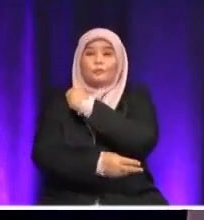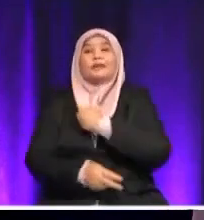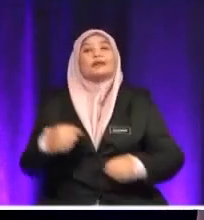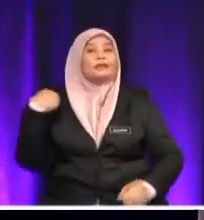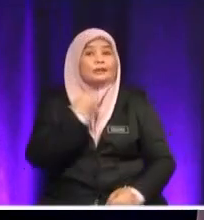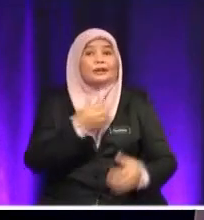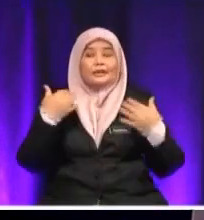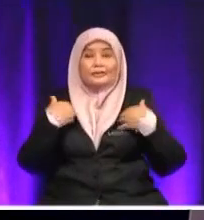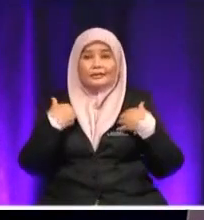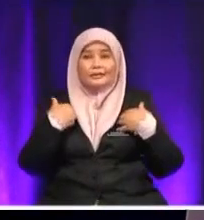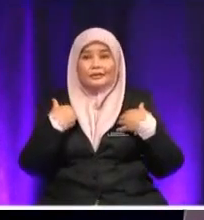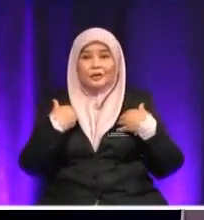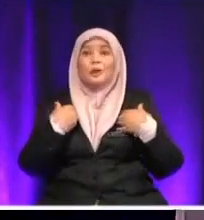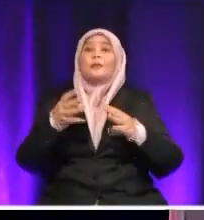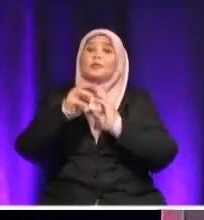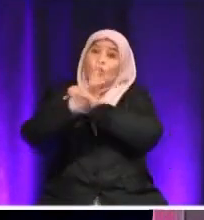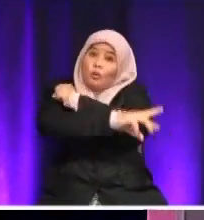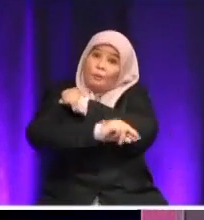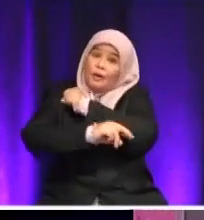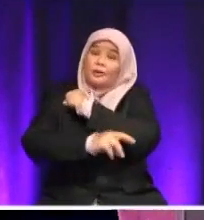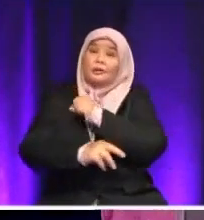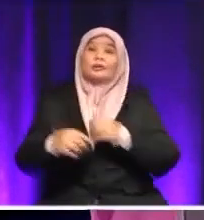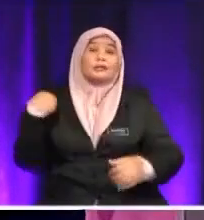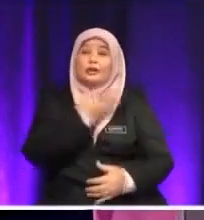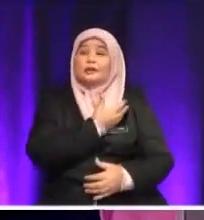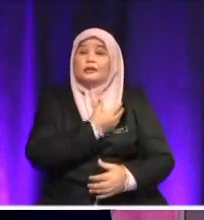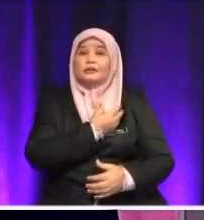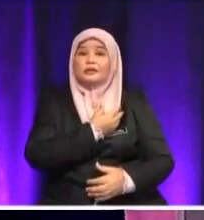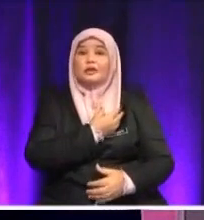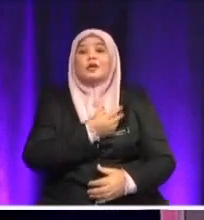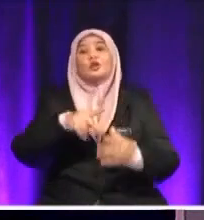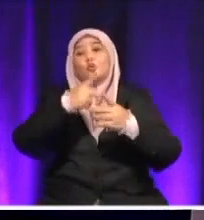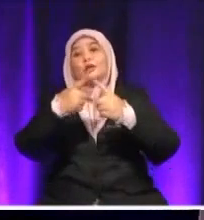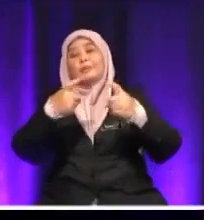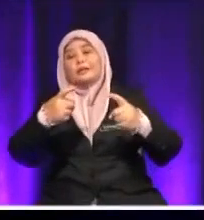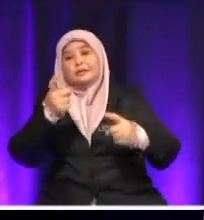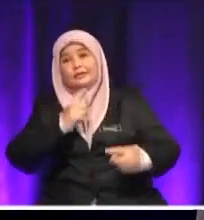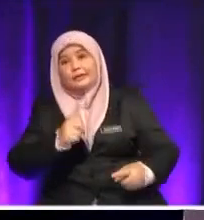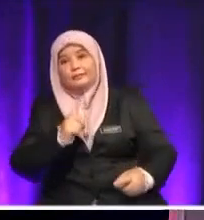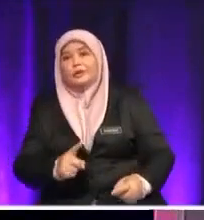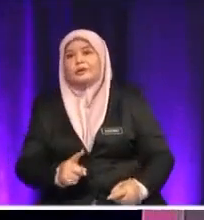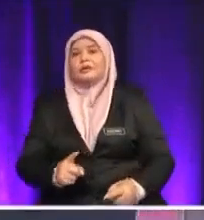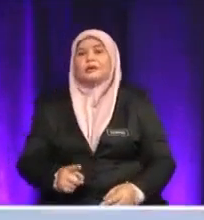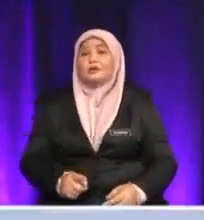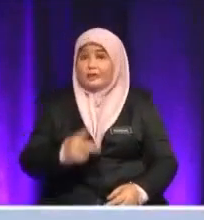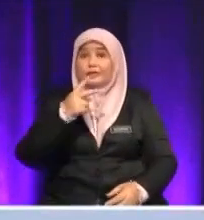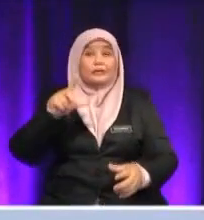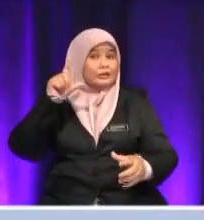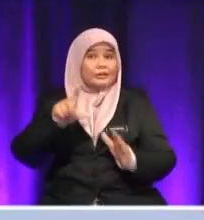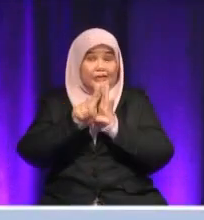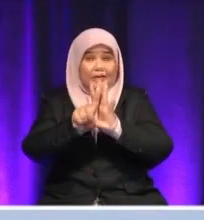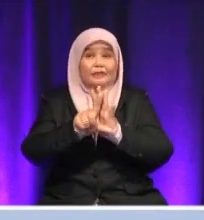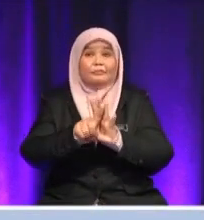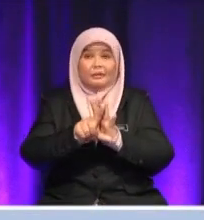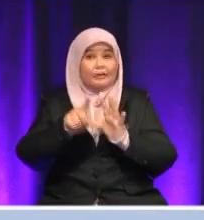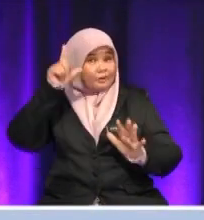ada merompak dan kita juga ada murtad. Yeah. Ha, kalau kita dapat tengok paparan ini, okay, dalam hudud